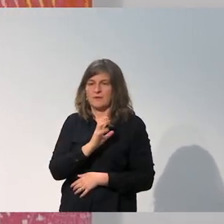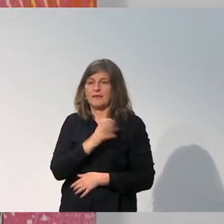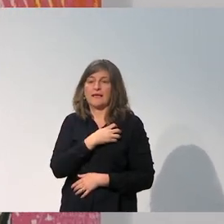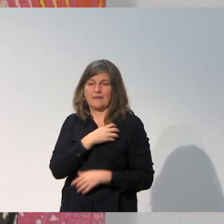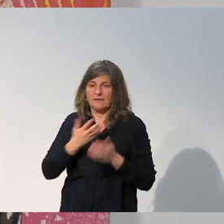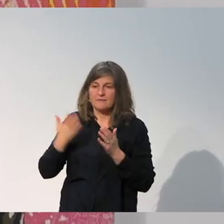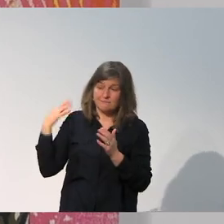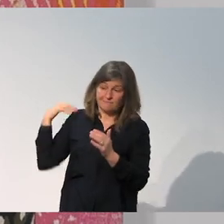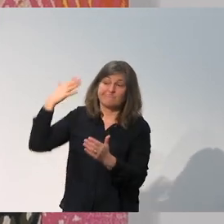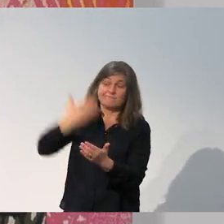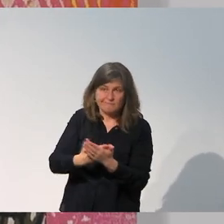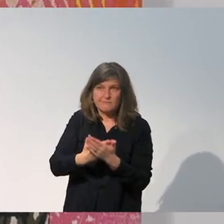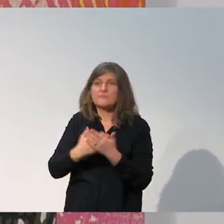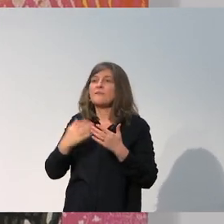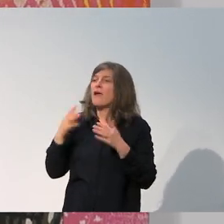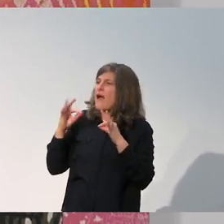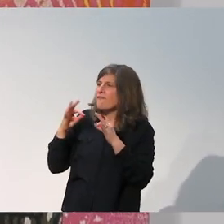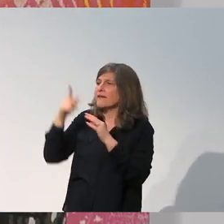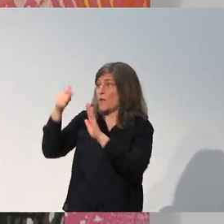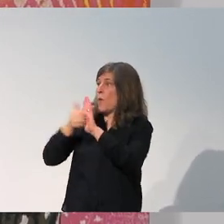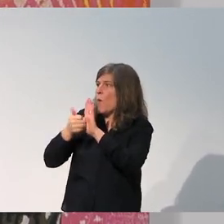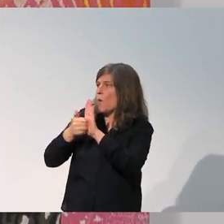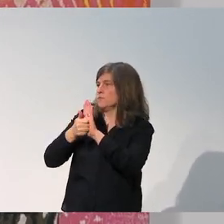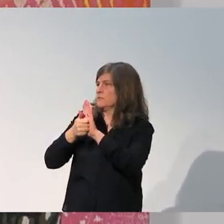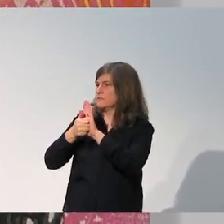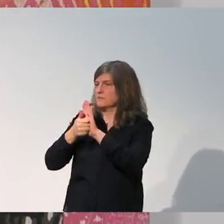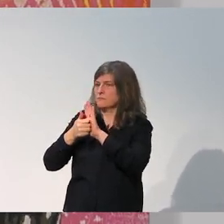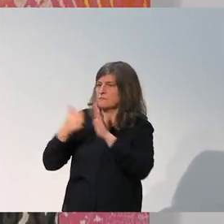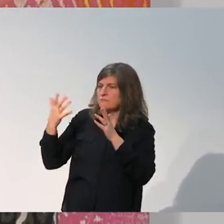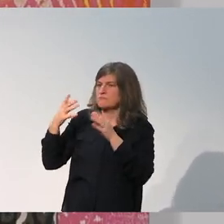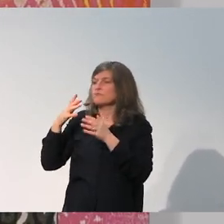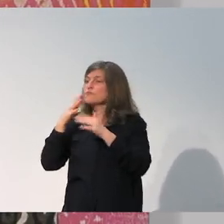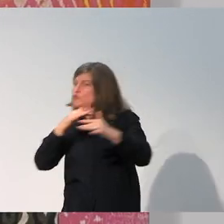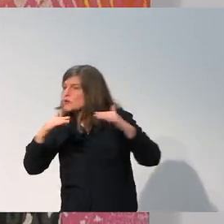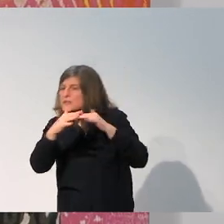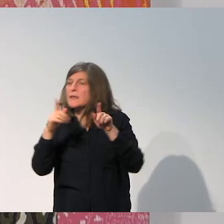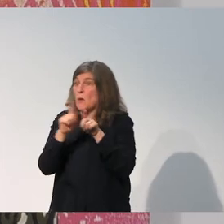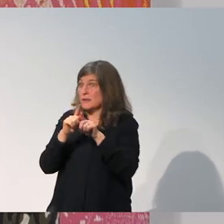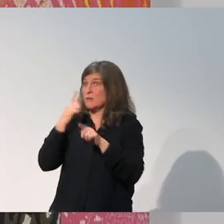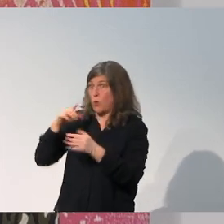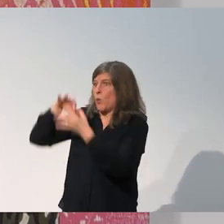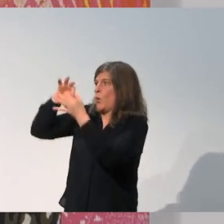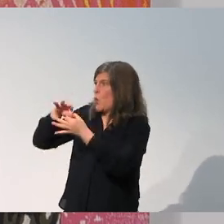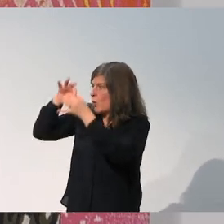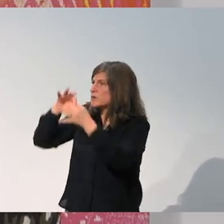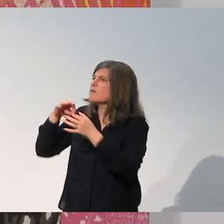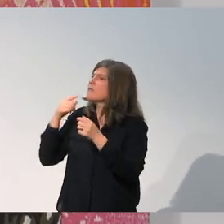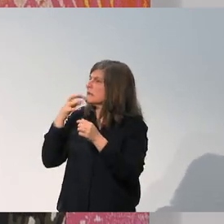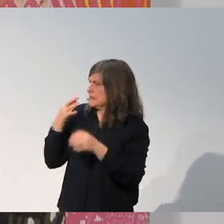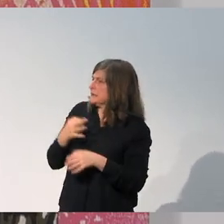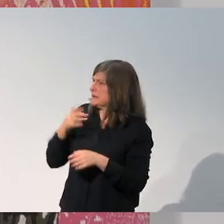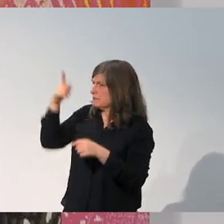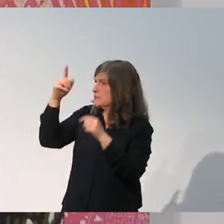dans les différentes sociétés, les religions, dans la vision de voir le monde. Vous racontez aussi que le Soleil a inspiré